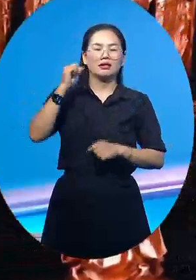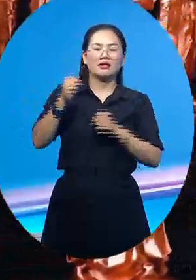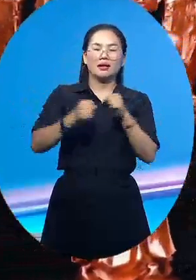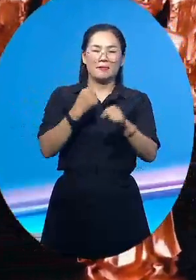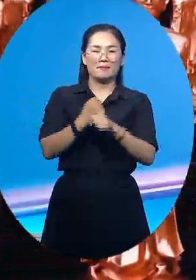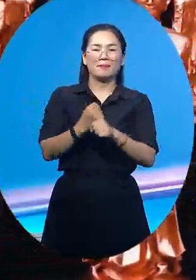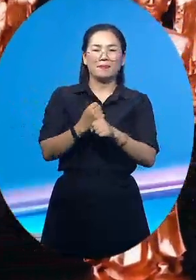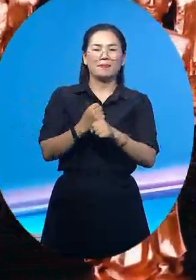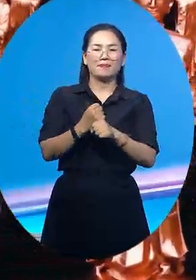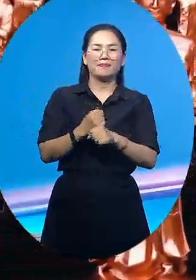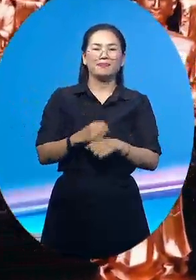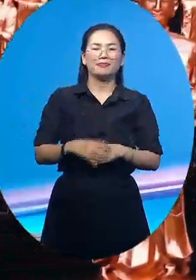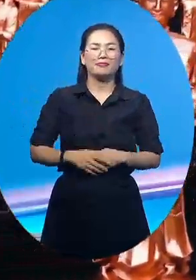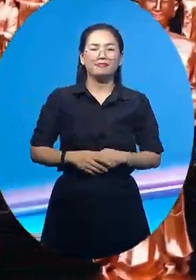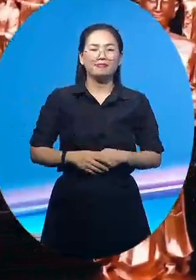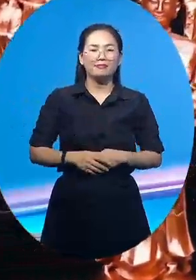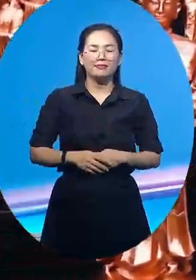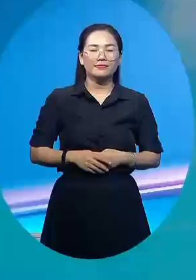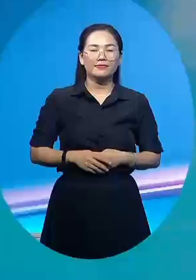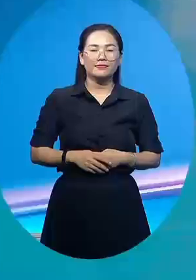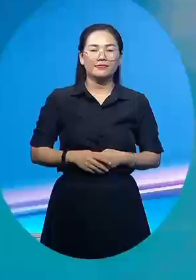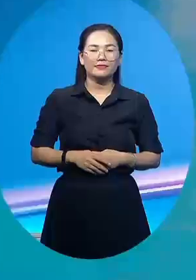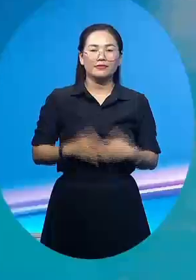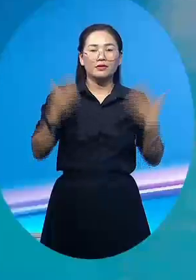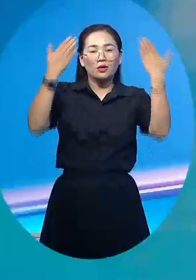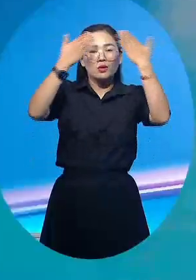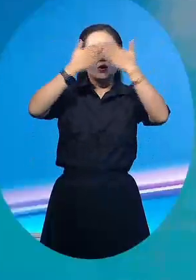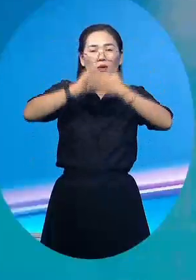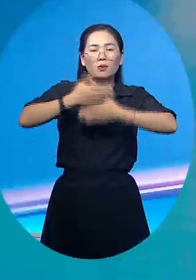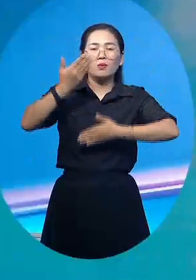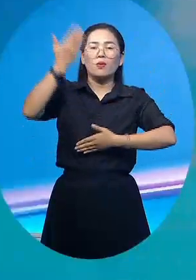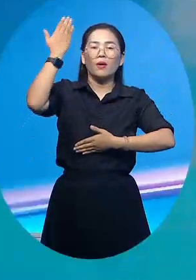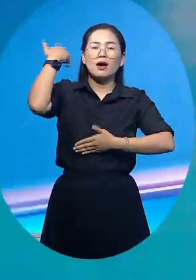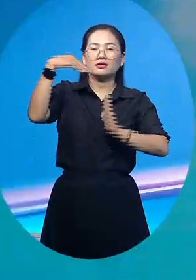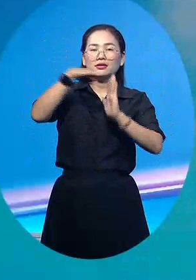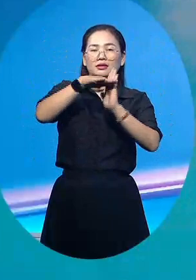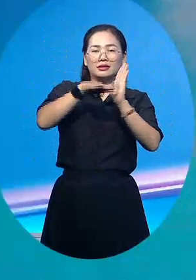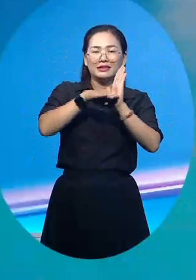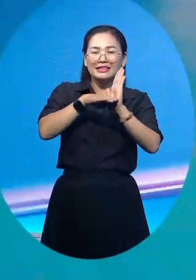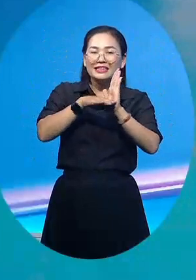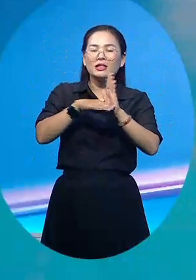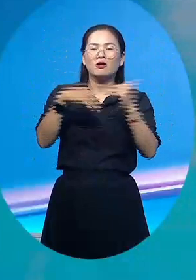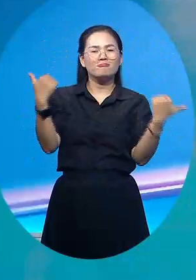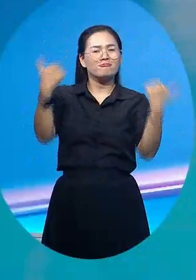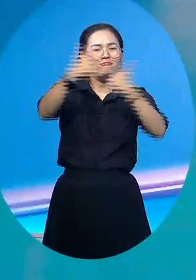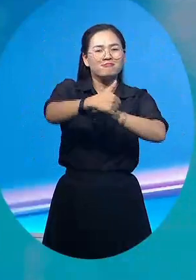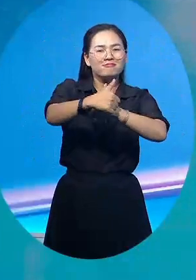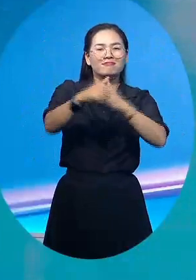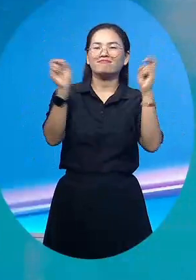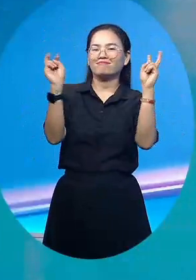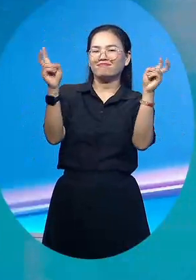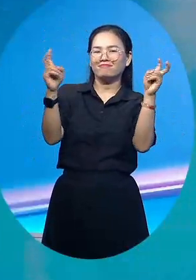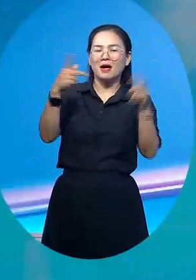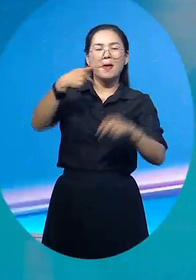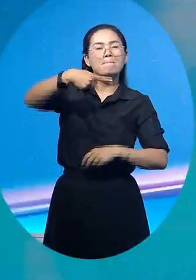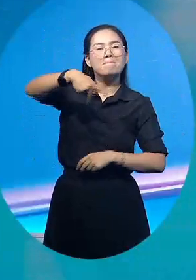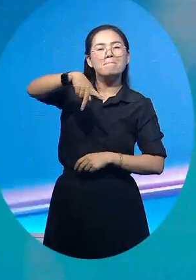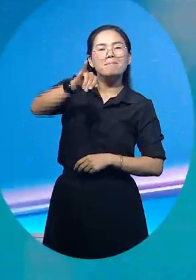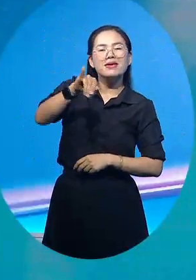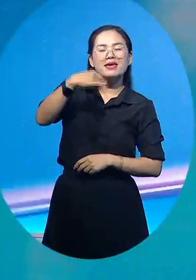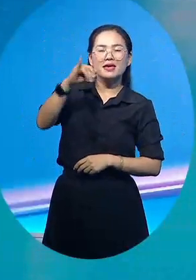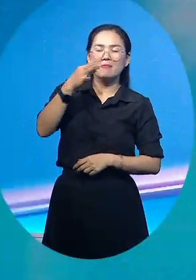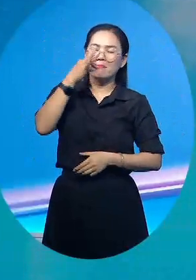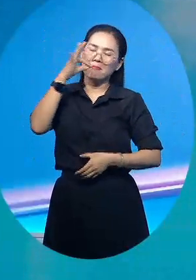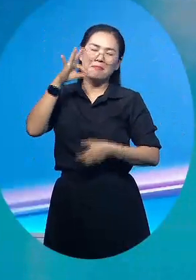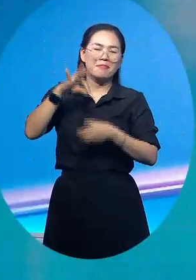đến hàng đầu Nam Bộ hôm qua chương trình gameshow bí mật chạy đồ chơi đã được tổ chức buổi